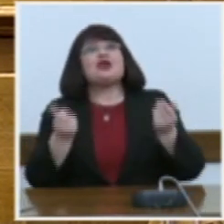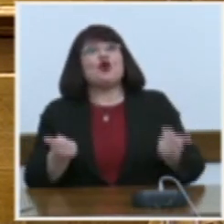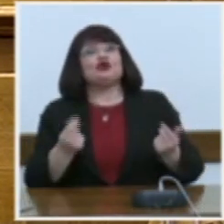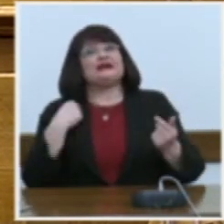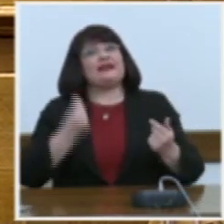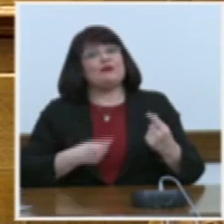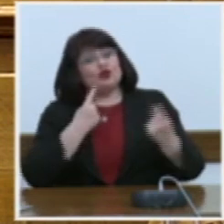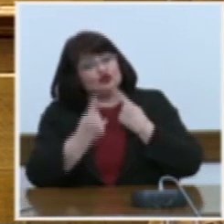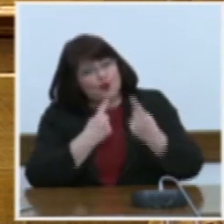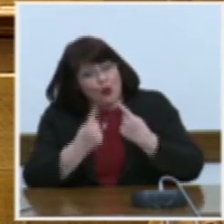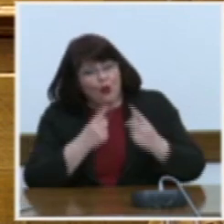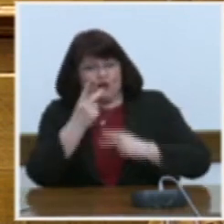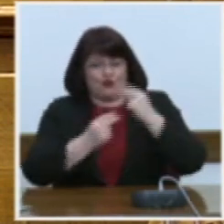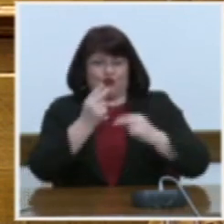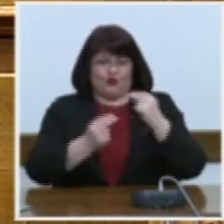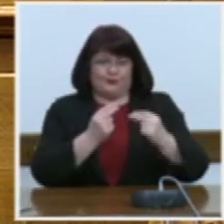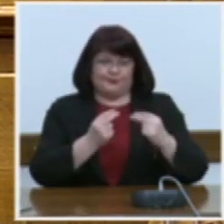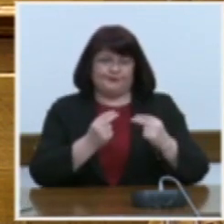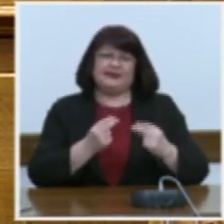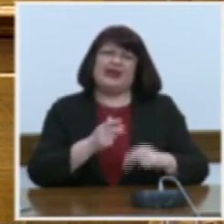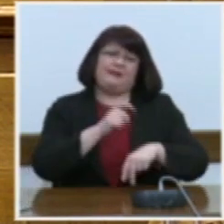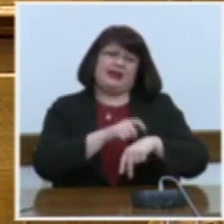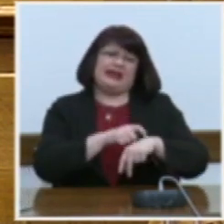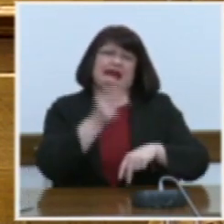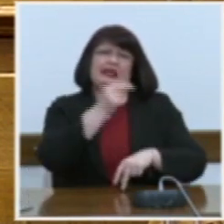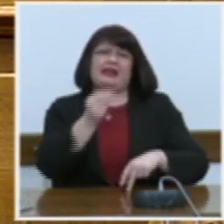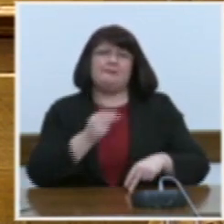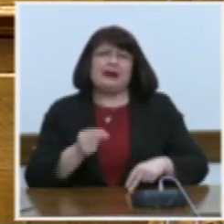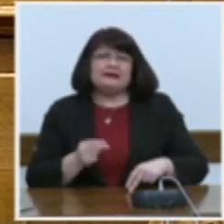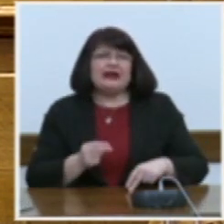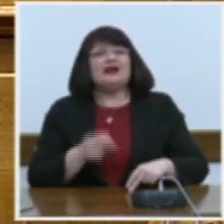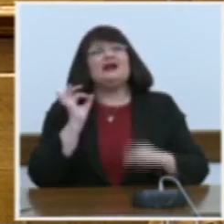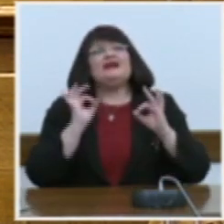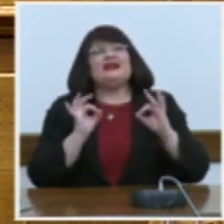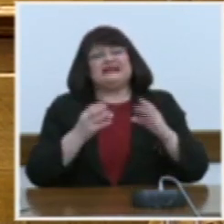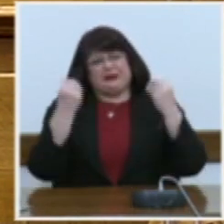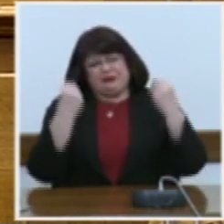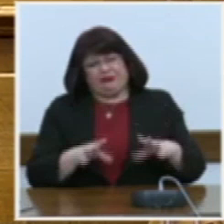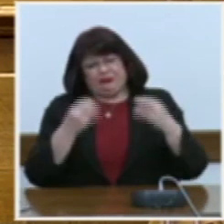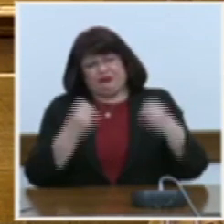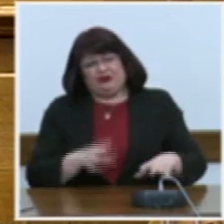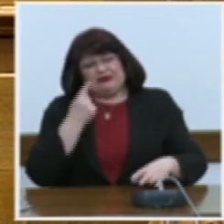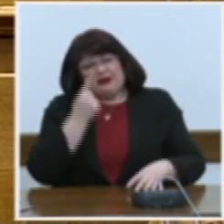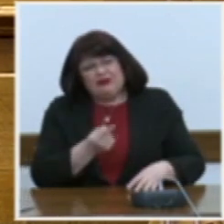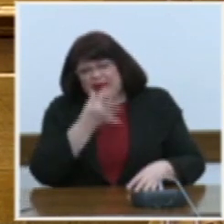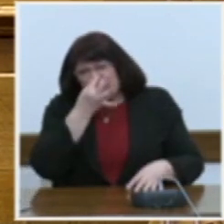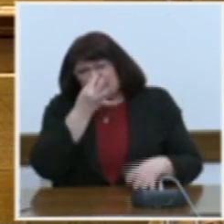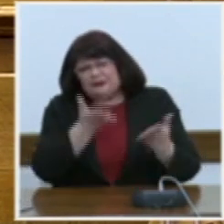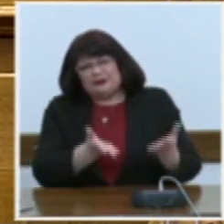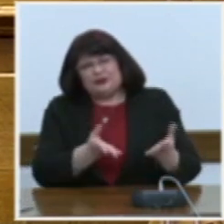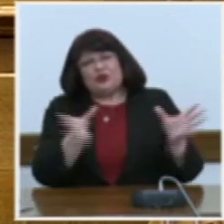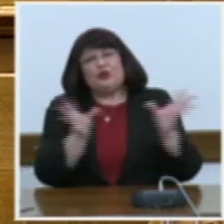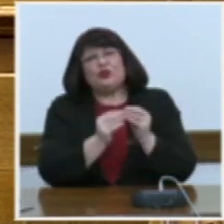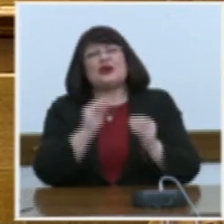λόγου. Είναι λογικό να μονοπολούν την επικαιρότητα οι αθλειότητες που βλέπουν το φως της δημοσιότητας στο χώρο του